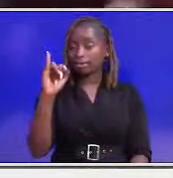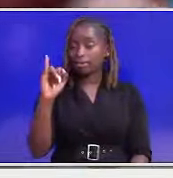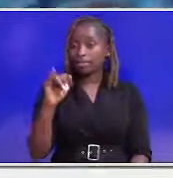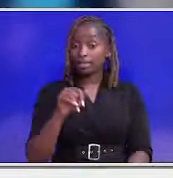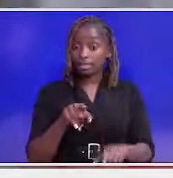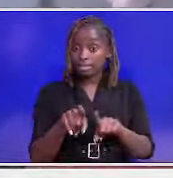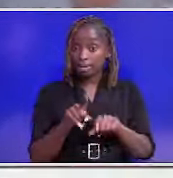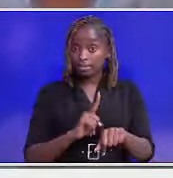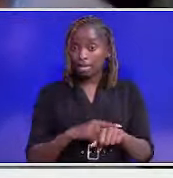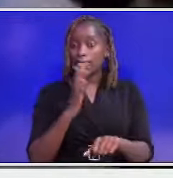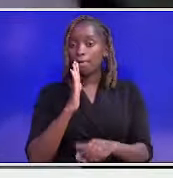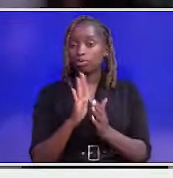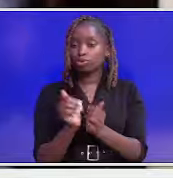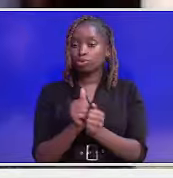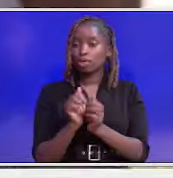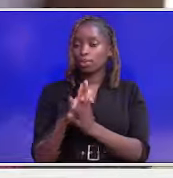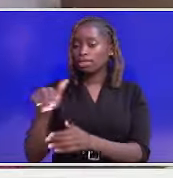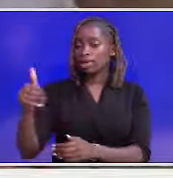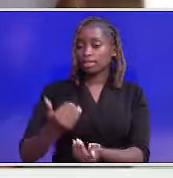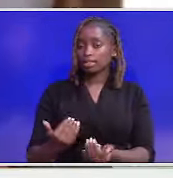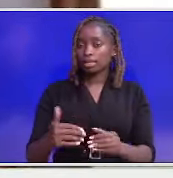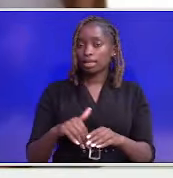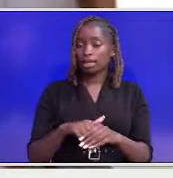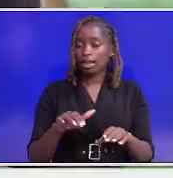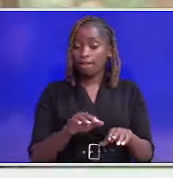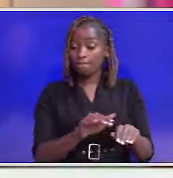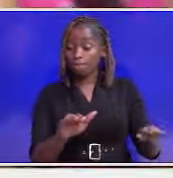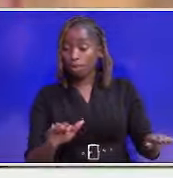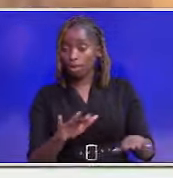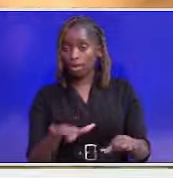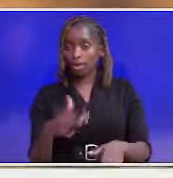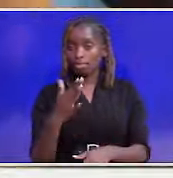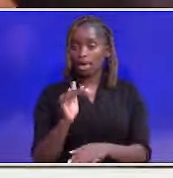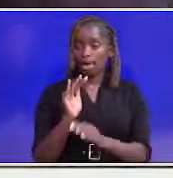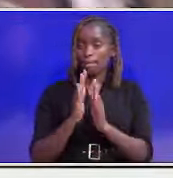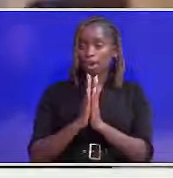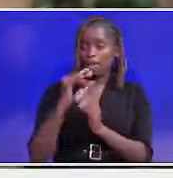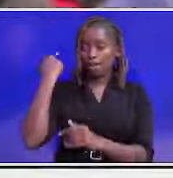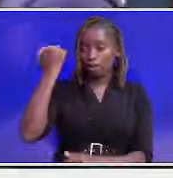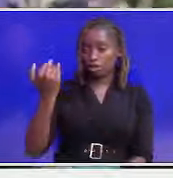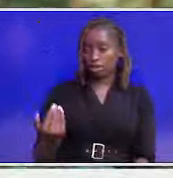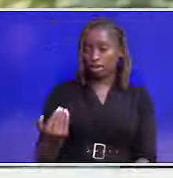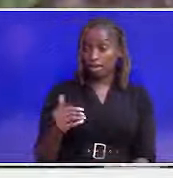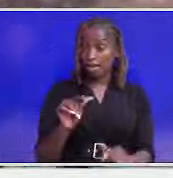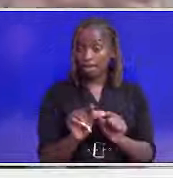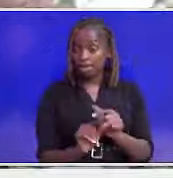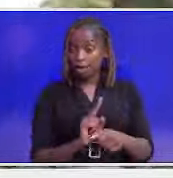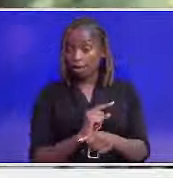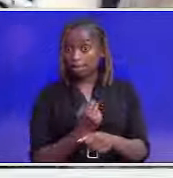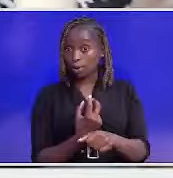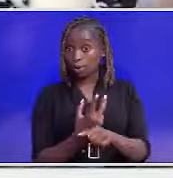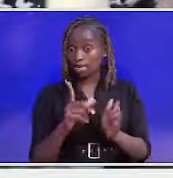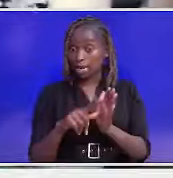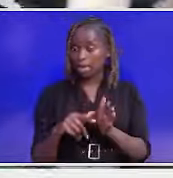yuko pamoja na wanawake wengine chini kwenye sakafu kwa nyumba, wakimwombea mtoto. Sekunde chache baadaye,